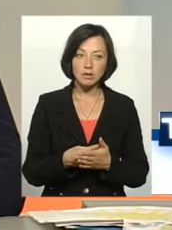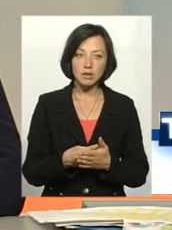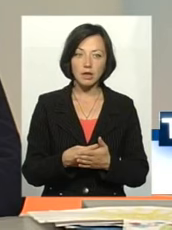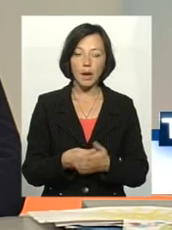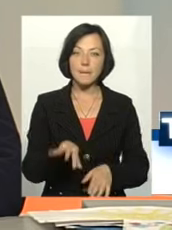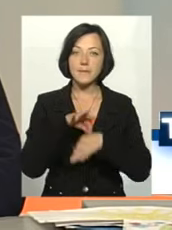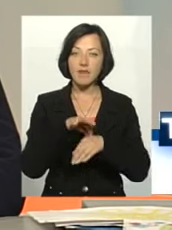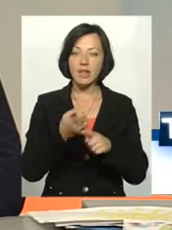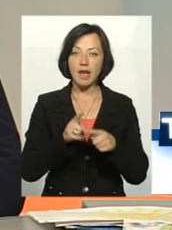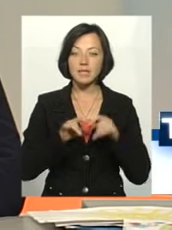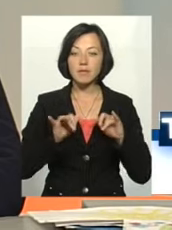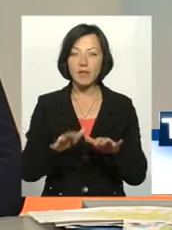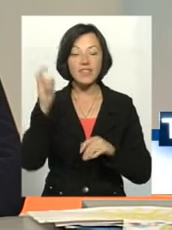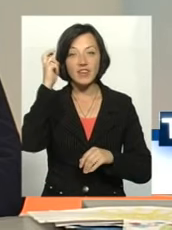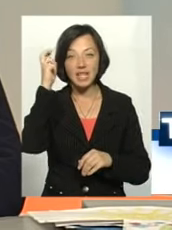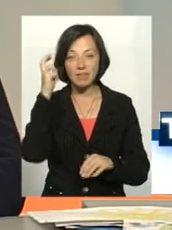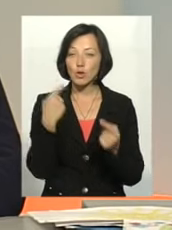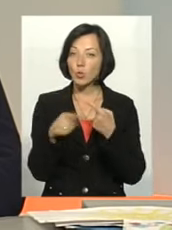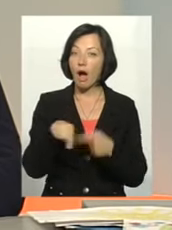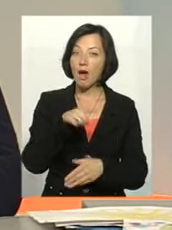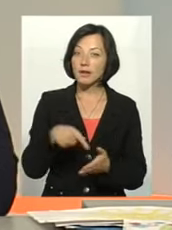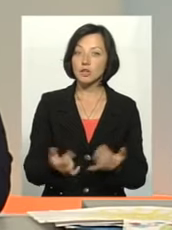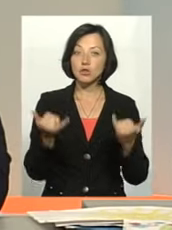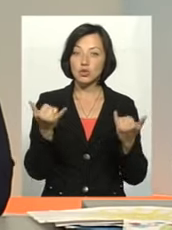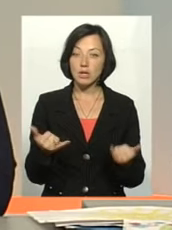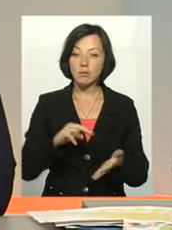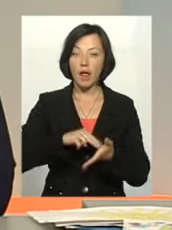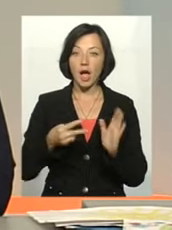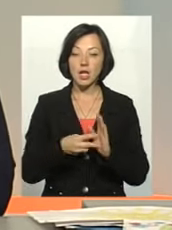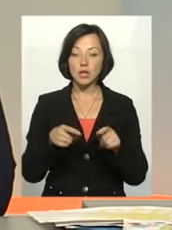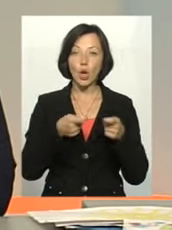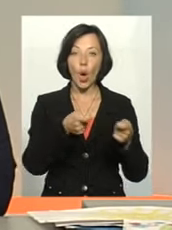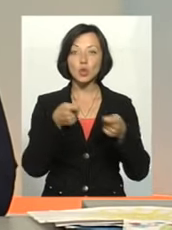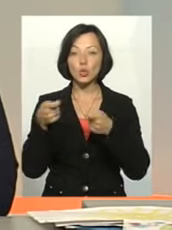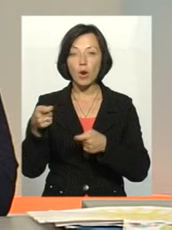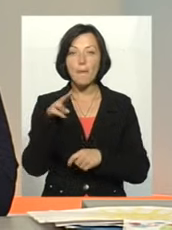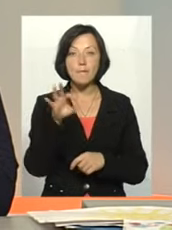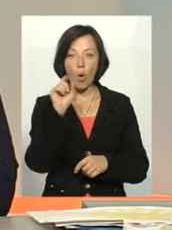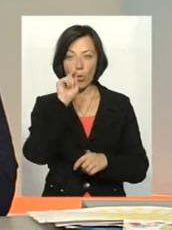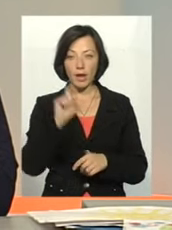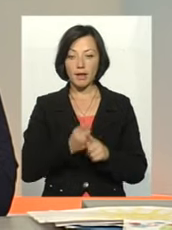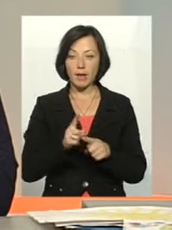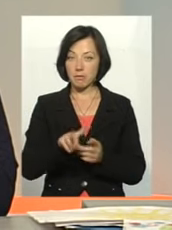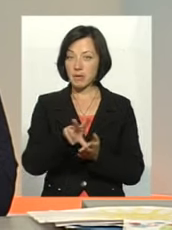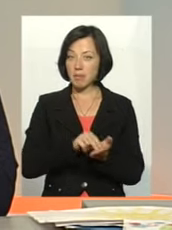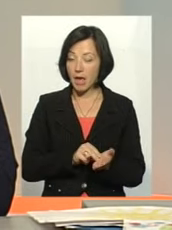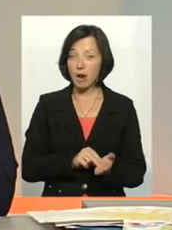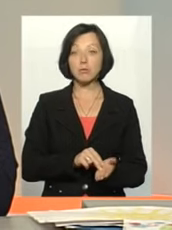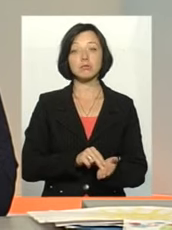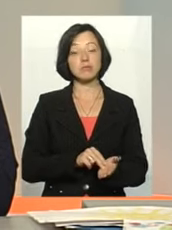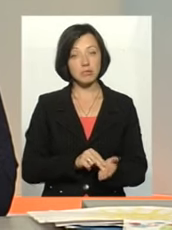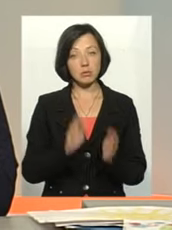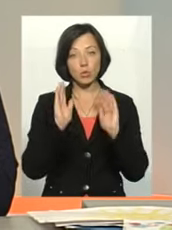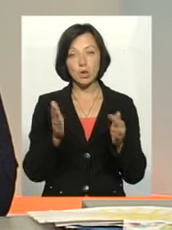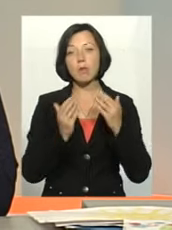эти мероприятия в Киеве и в других городах, сейчас у нас планируется тур по Украине, этим примером мы все-таки будем обращаться